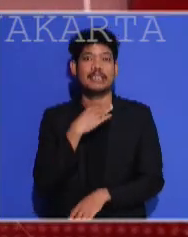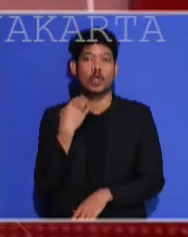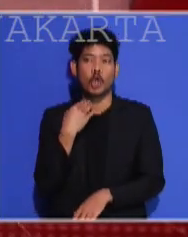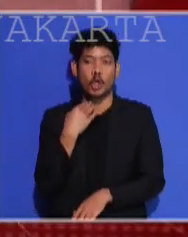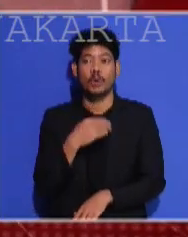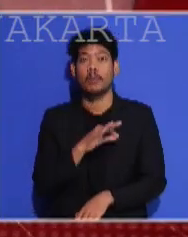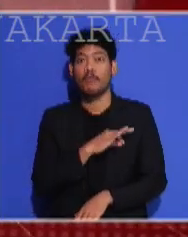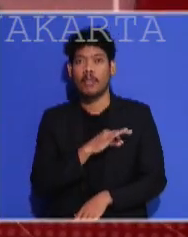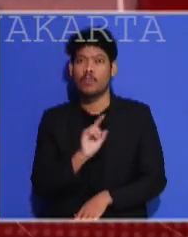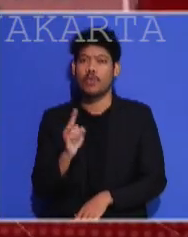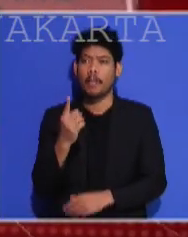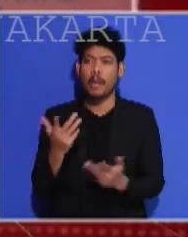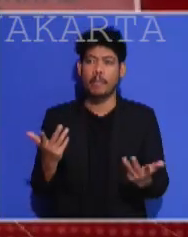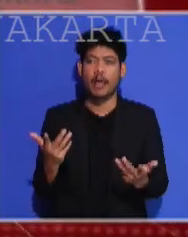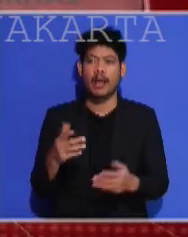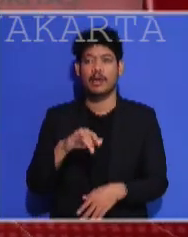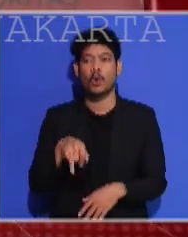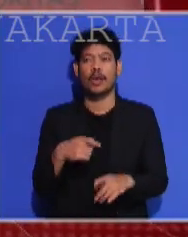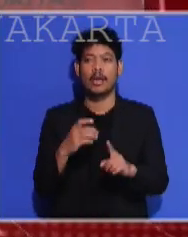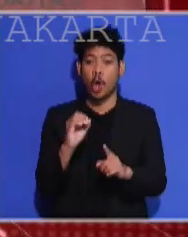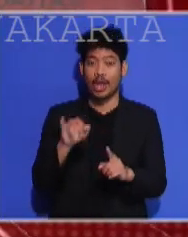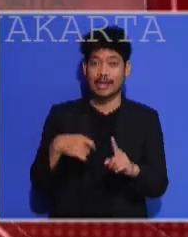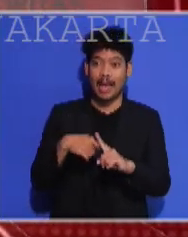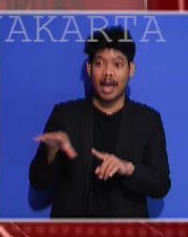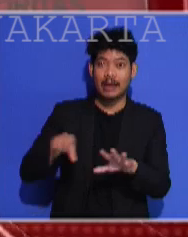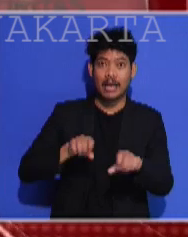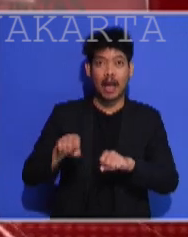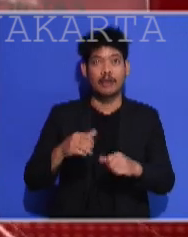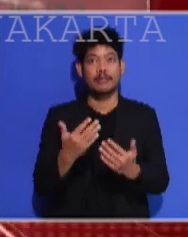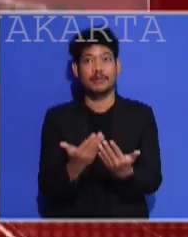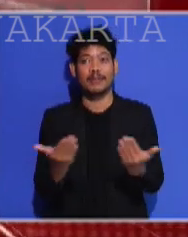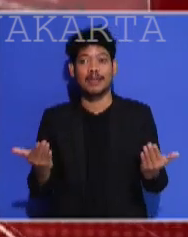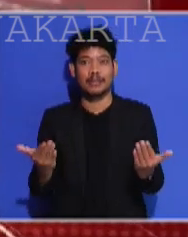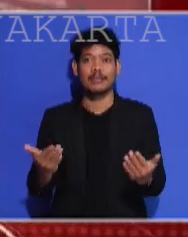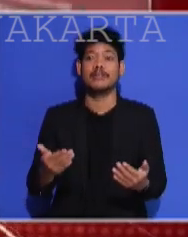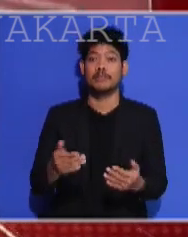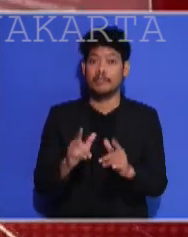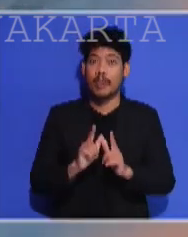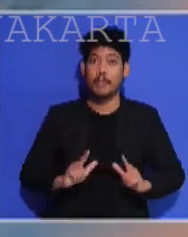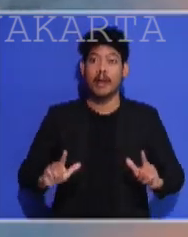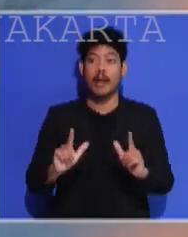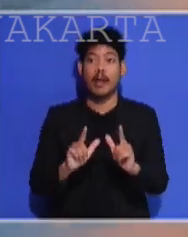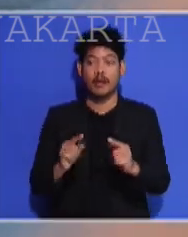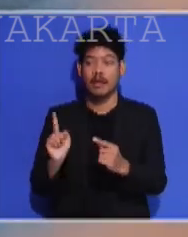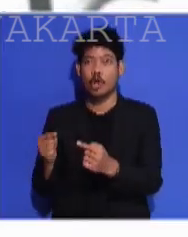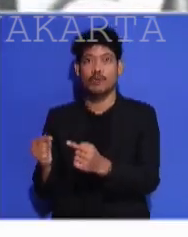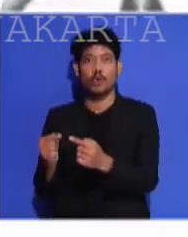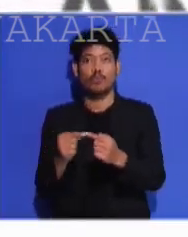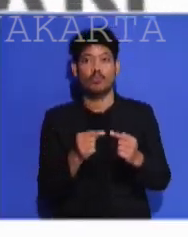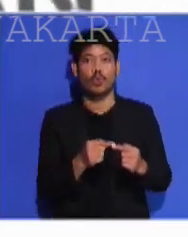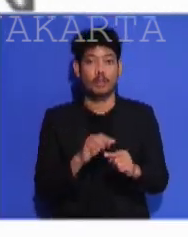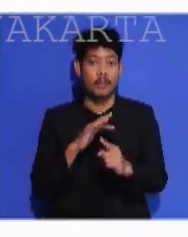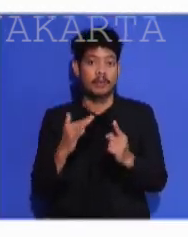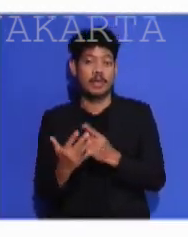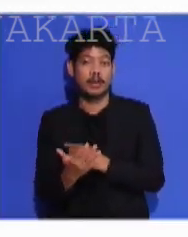OJ mengajak seluruh pemangku kepentingan seperti Kementerian atau lembaga terkait asosiasi dana pensiun serta masyarakat